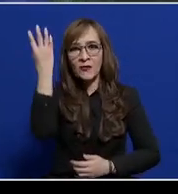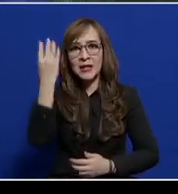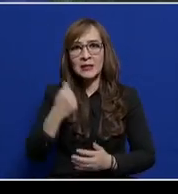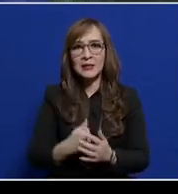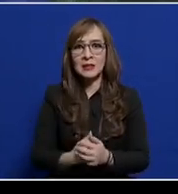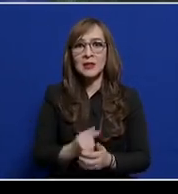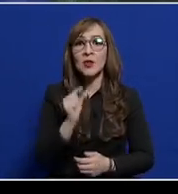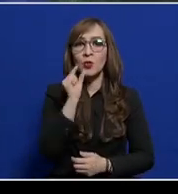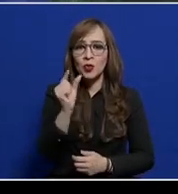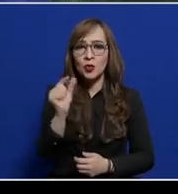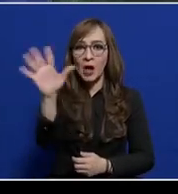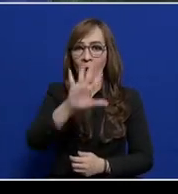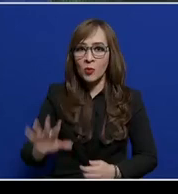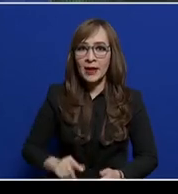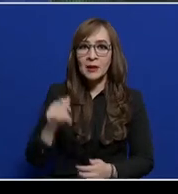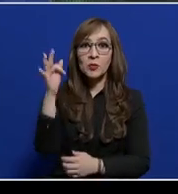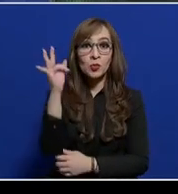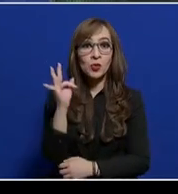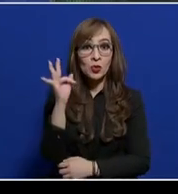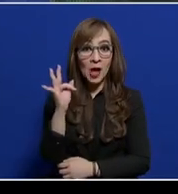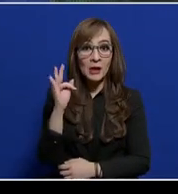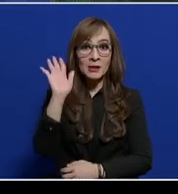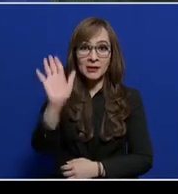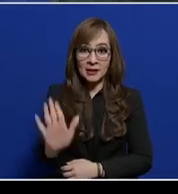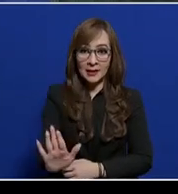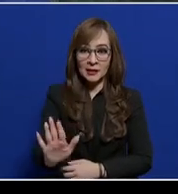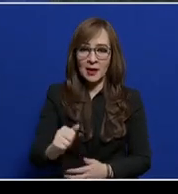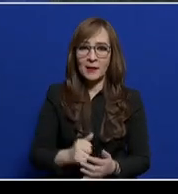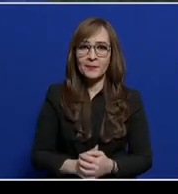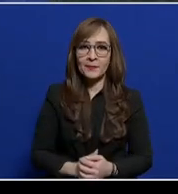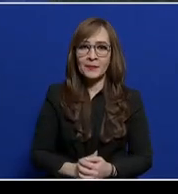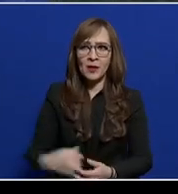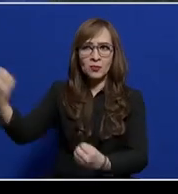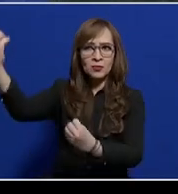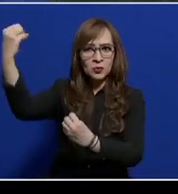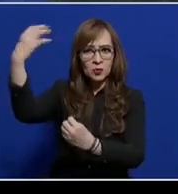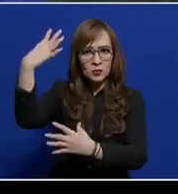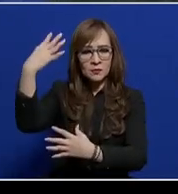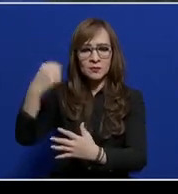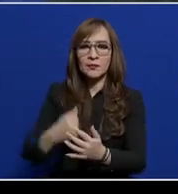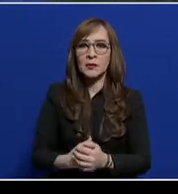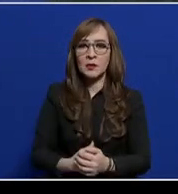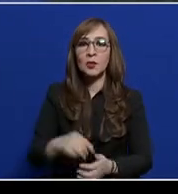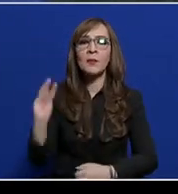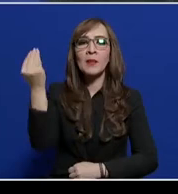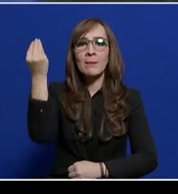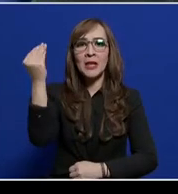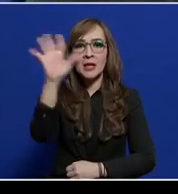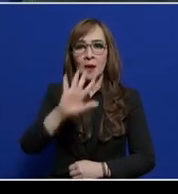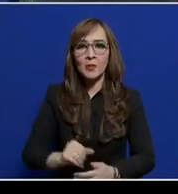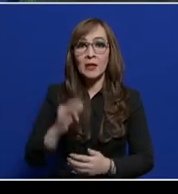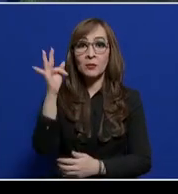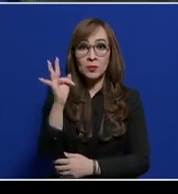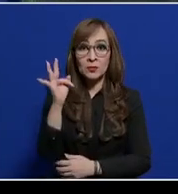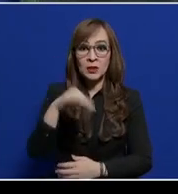bagi Kabupaten Bulungan dimasa yang akan datang dikala kami diridhoi oleh Allah subhanahu wa ta'ala untuk memimpin Kabupaten Bulungan seluruh RT akan kami